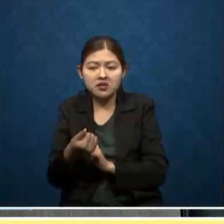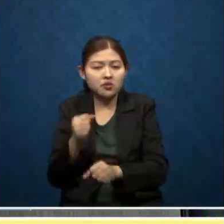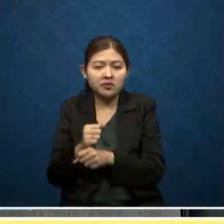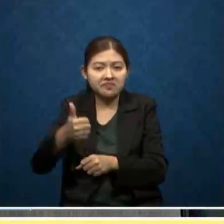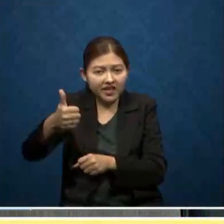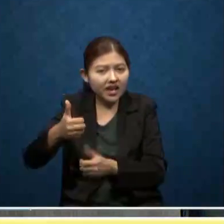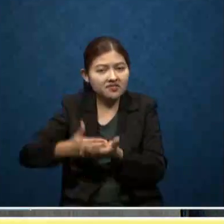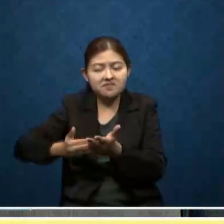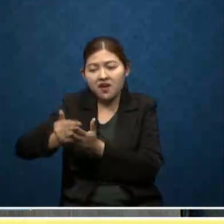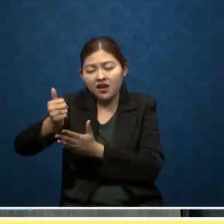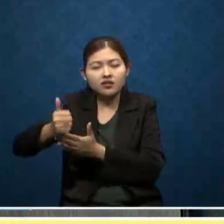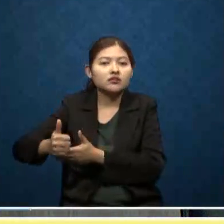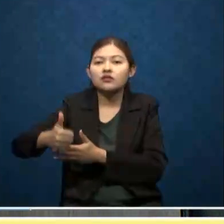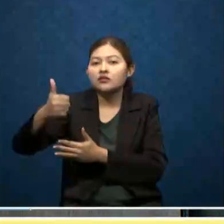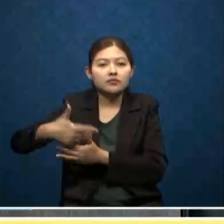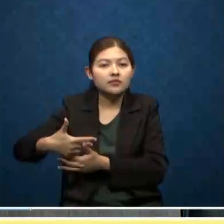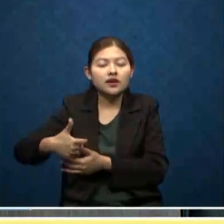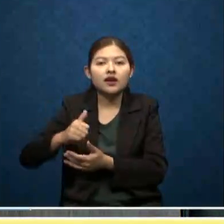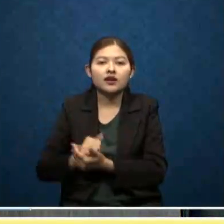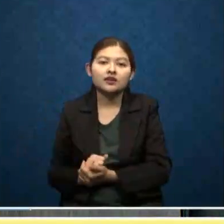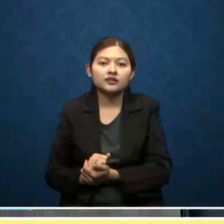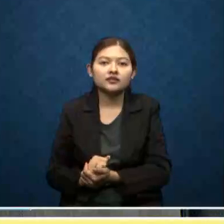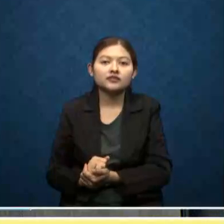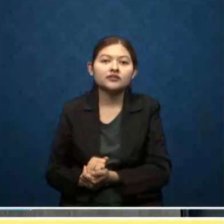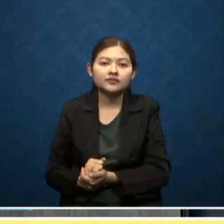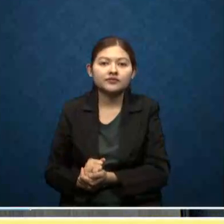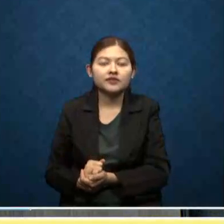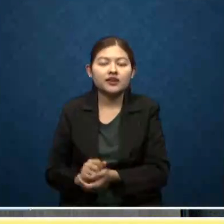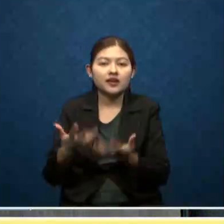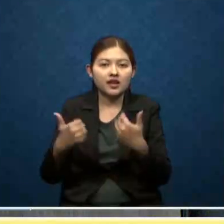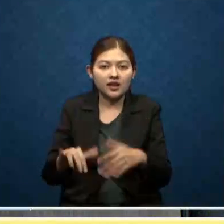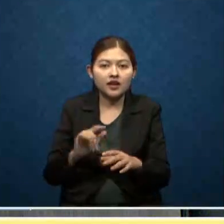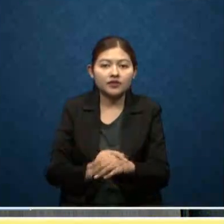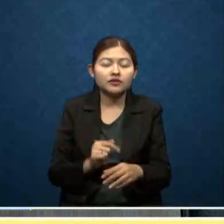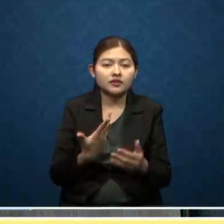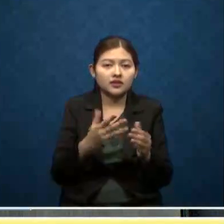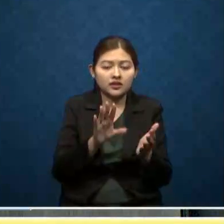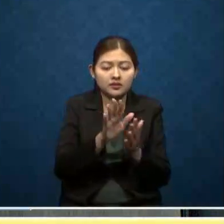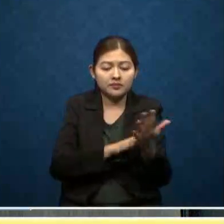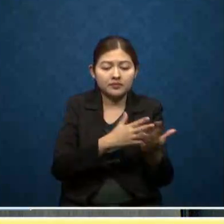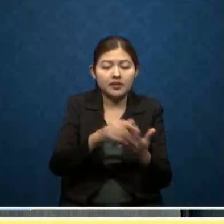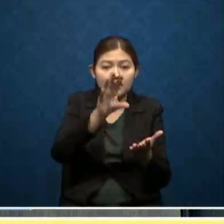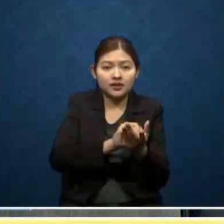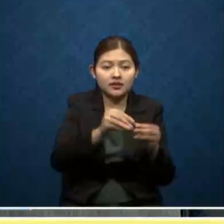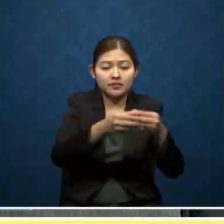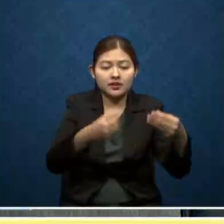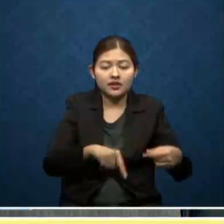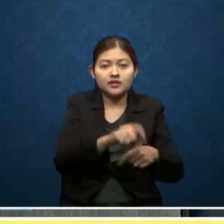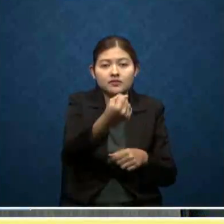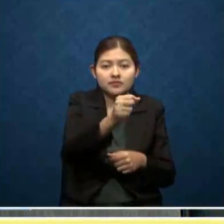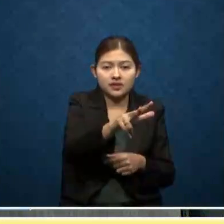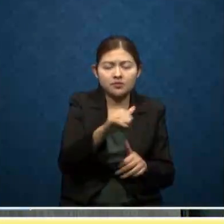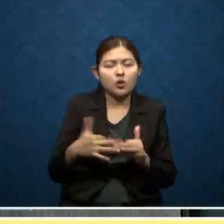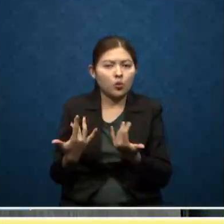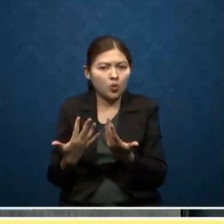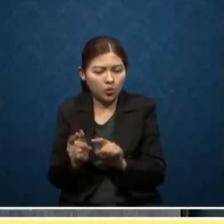สัมฤทธิ์ผลตามเจตนารมณ์ของการปฏิรูปอันนี้นะครับถึงแม้ว่าจะไปบรรจุอยู่ในแผน 13ก็ขอให้ติดตามนะครับ